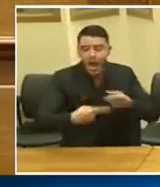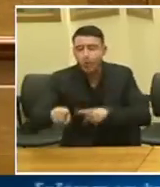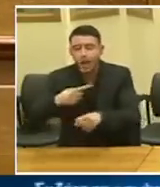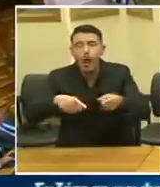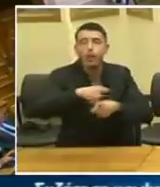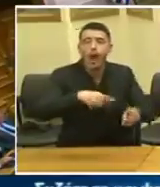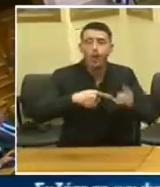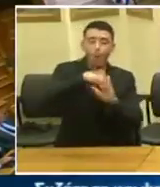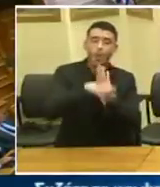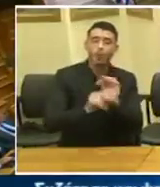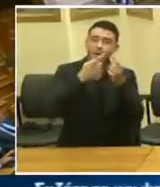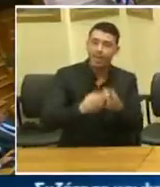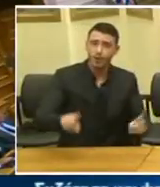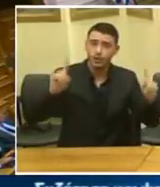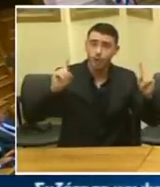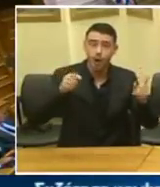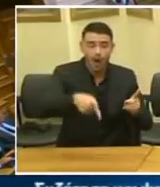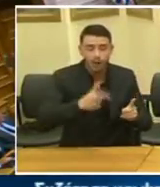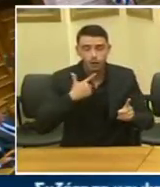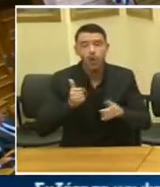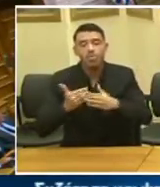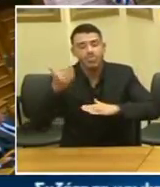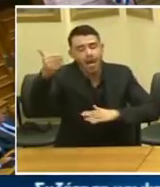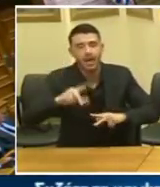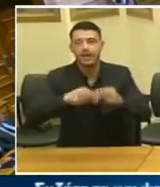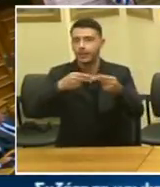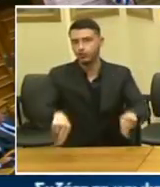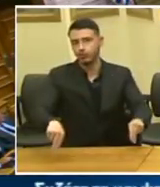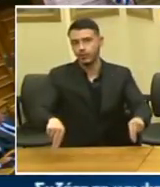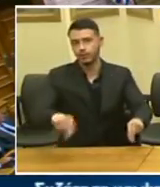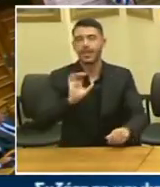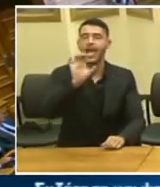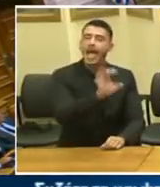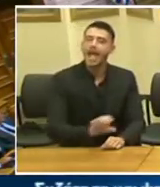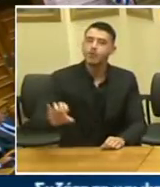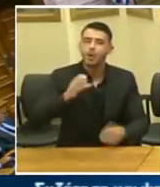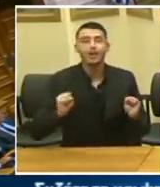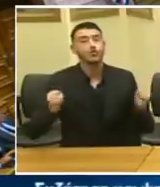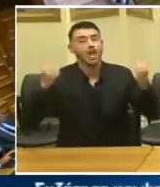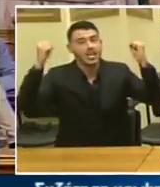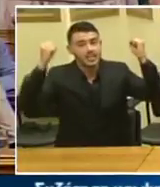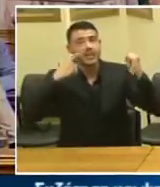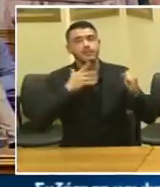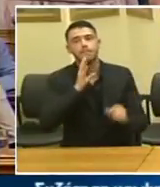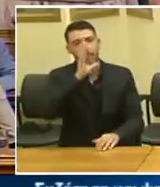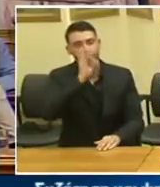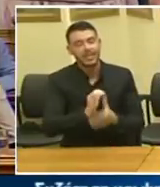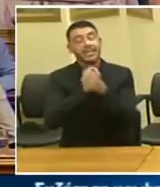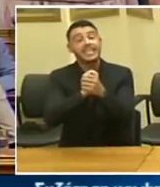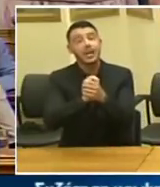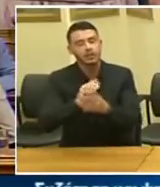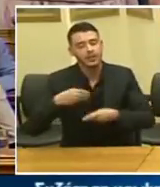εμείς θα λύσουμε όσο οφείλουμε. Ευρωπαίοι σοσιαλιστές χαιρετίζουν τη συμφωνία, αλλά δυστυχώς η κυρία